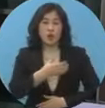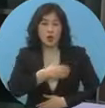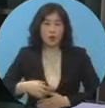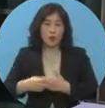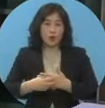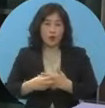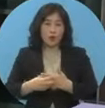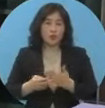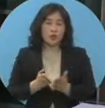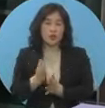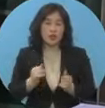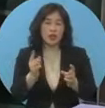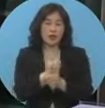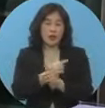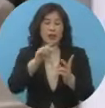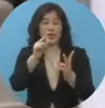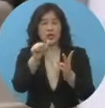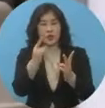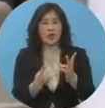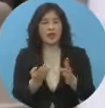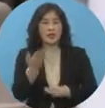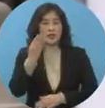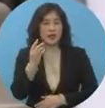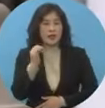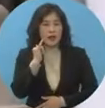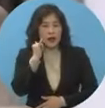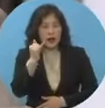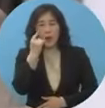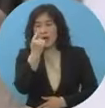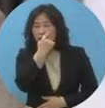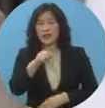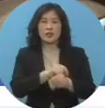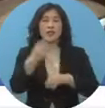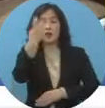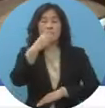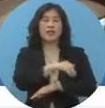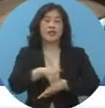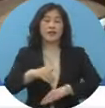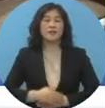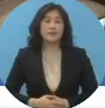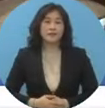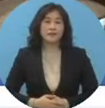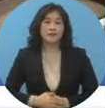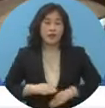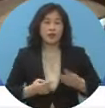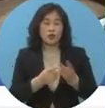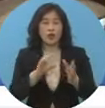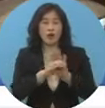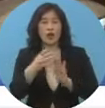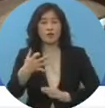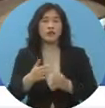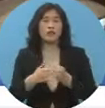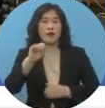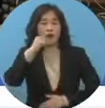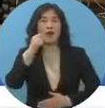증상과 확인하도록 하는 등 계속해서 특별 관리할 예정입니다 전남도는 코로나 1구 사태로